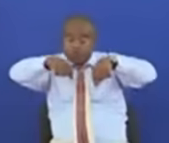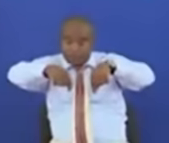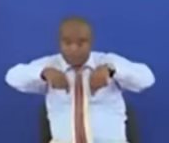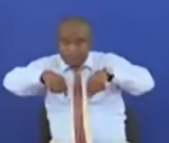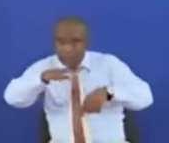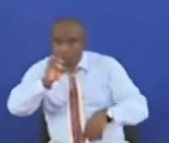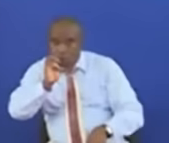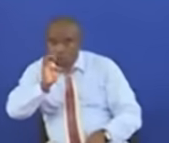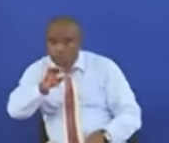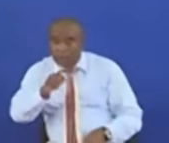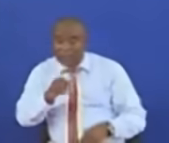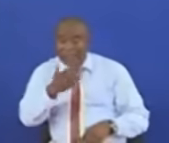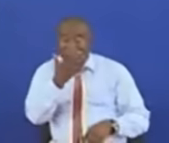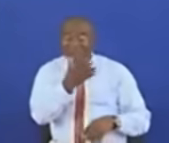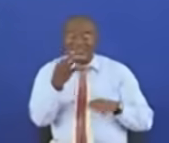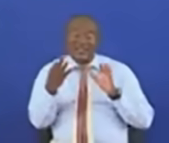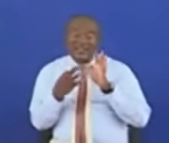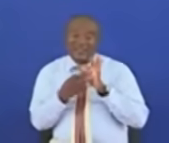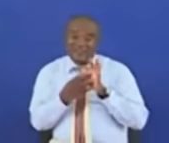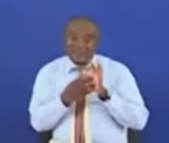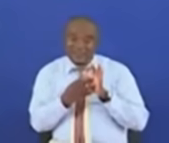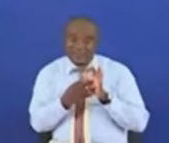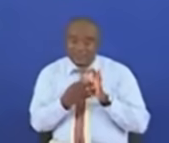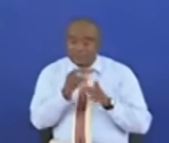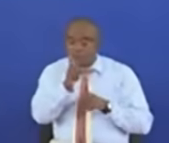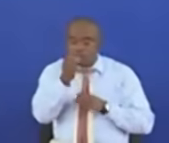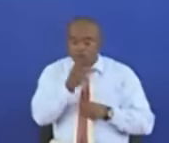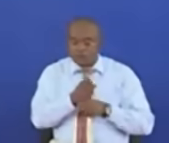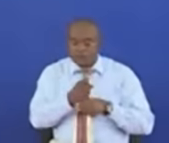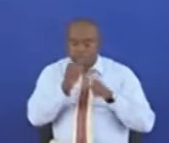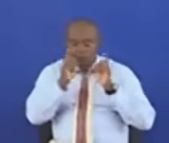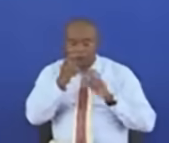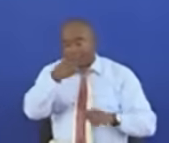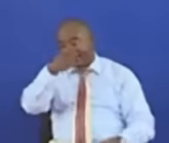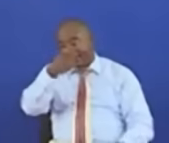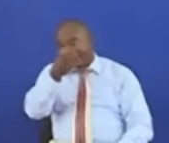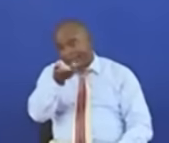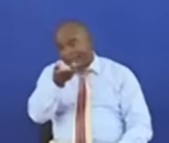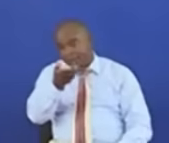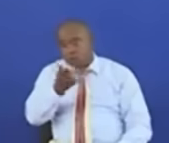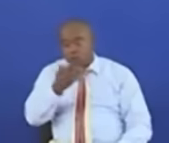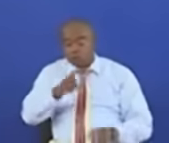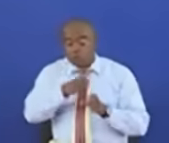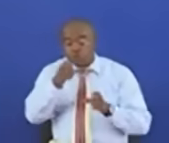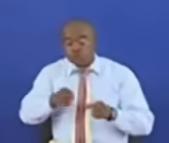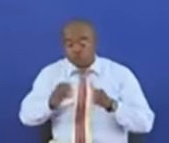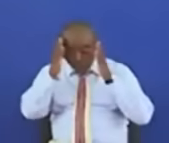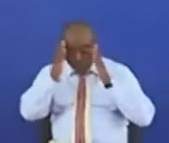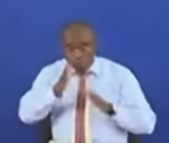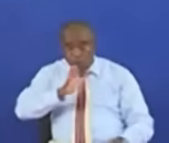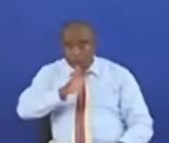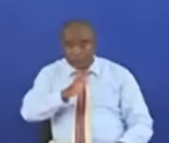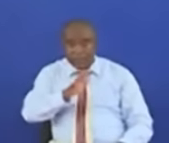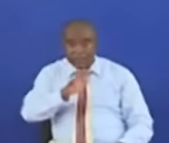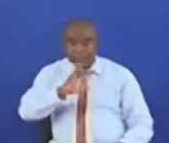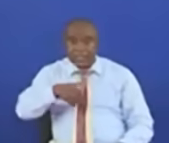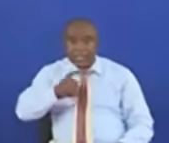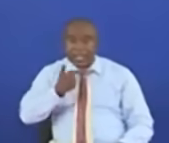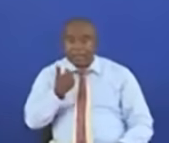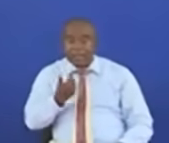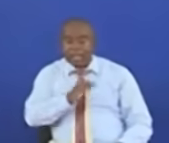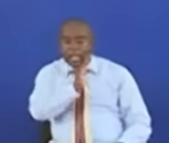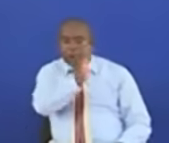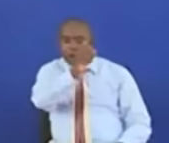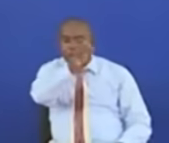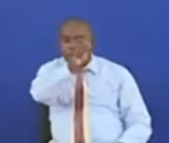mwaka 1958 ambao ulimfanya Mwalimu Julius Kambarage Nyerere kujiuzuru ubunge, lakini alipotoka akawasihi